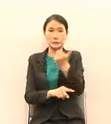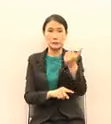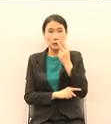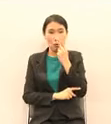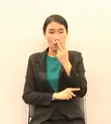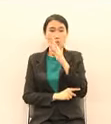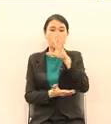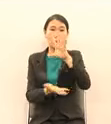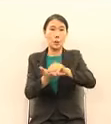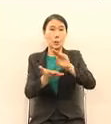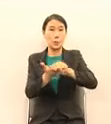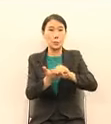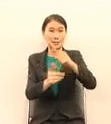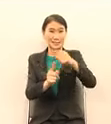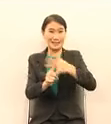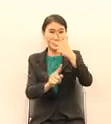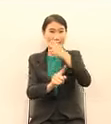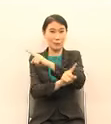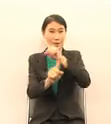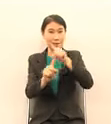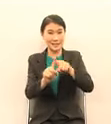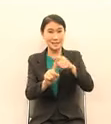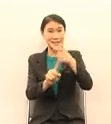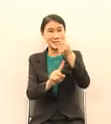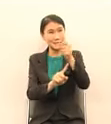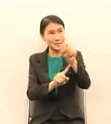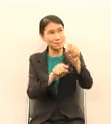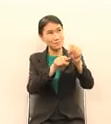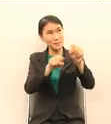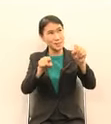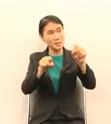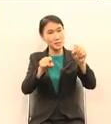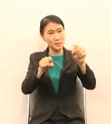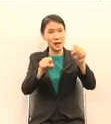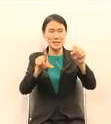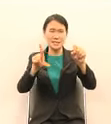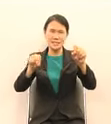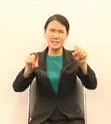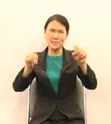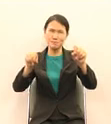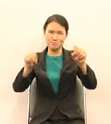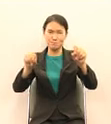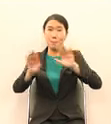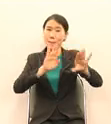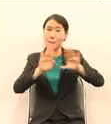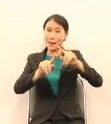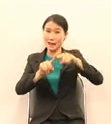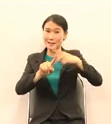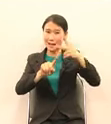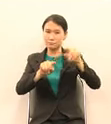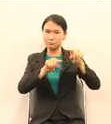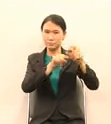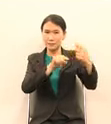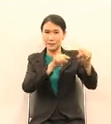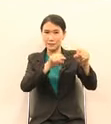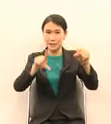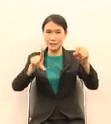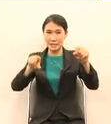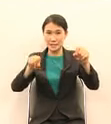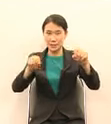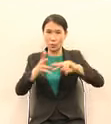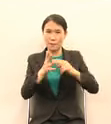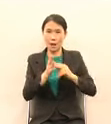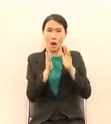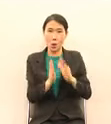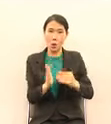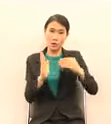ข้อมูลในช่วงเวลาตั้งแต่วันที่10จนถึงวันที่20โดยประมาณเนี้ยกรุงเทพบวกต่างจังหวัดค